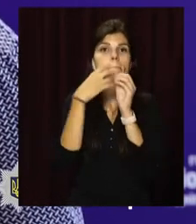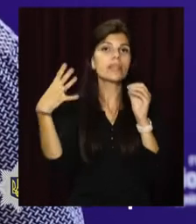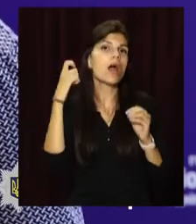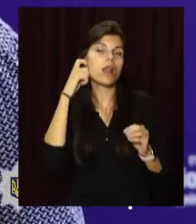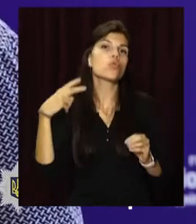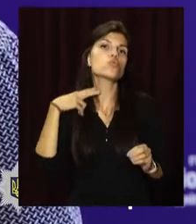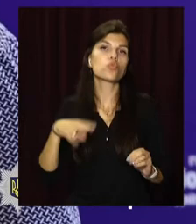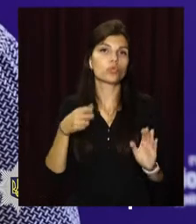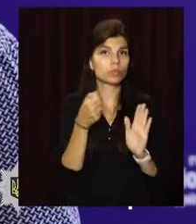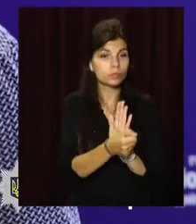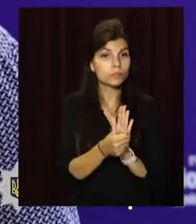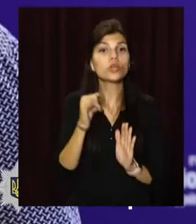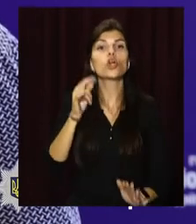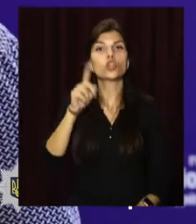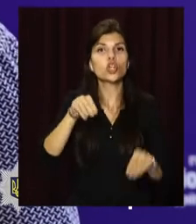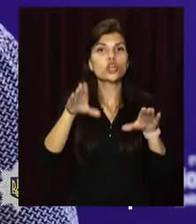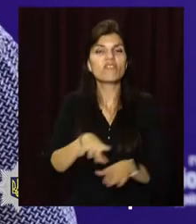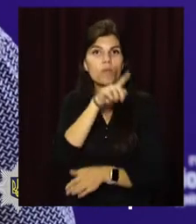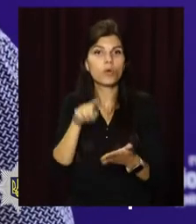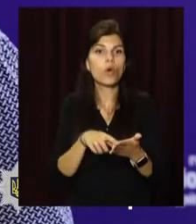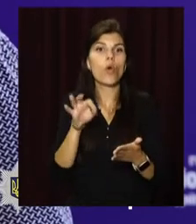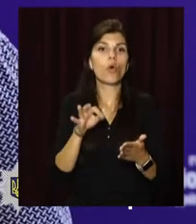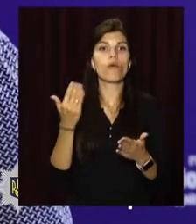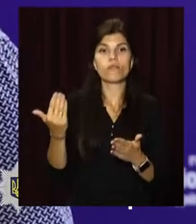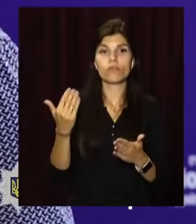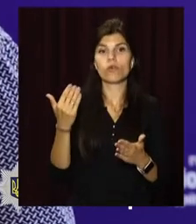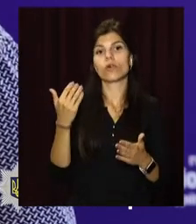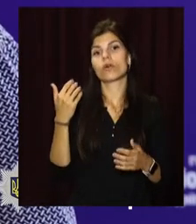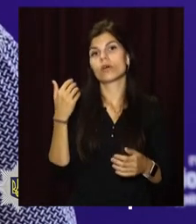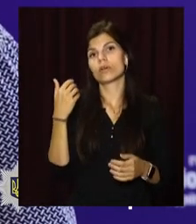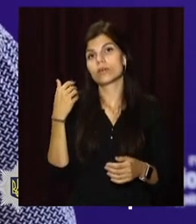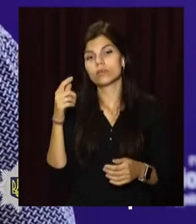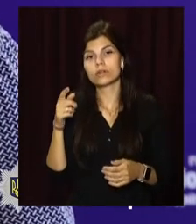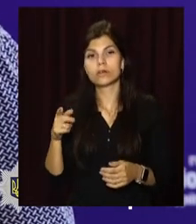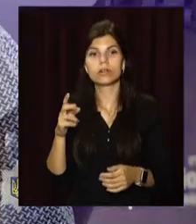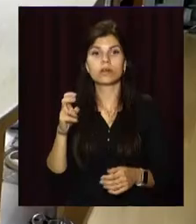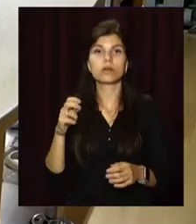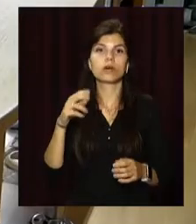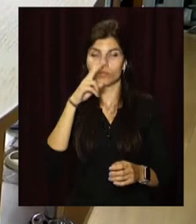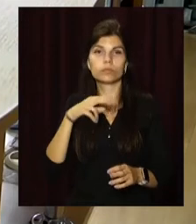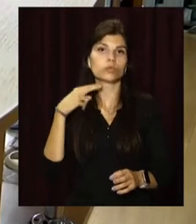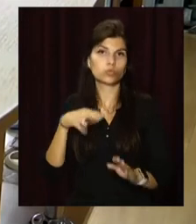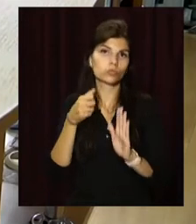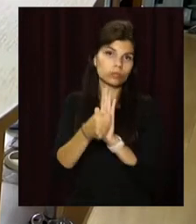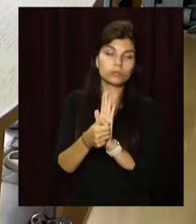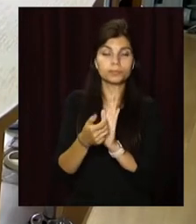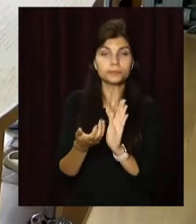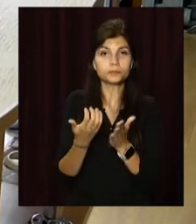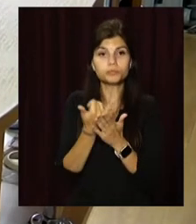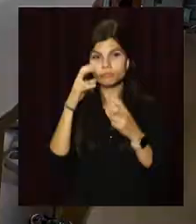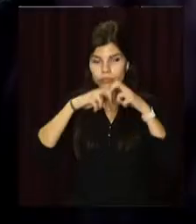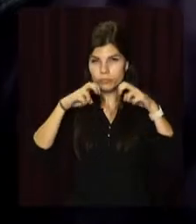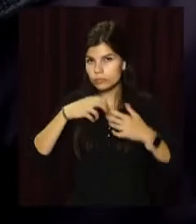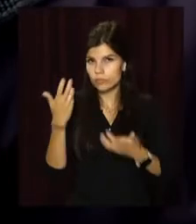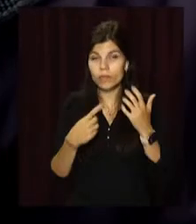позбавлення волі. А також вирішується питання про обрання йому запобіжного заходу у вигляді тримання під вартою. У поліції, кажуть, вони